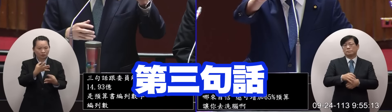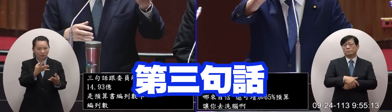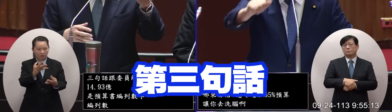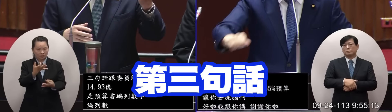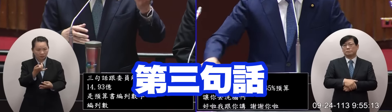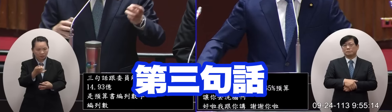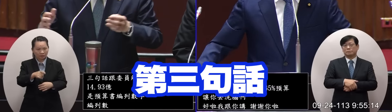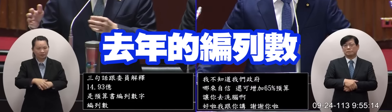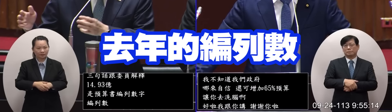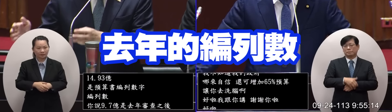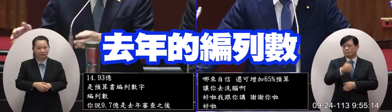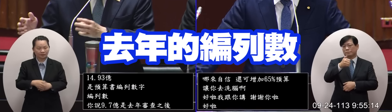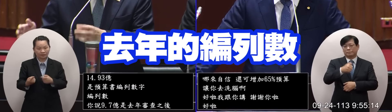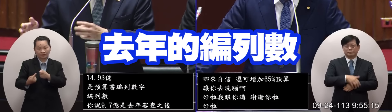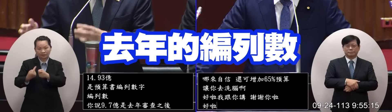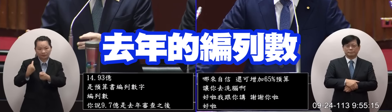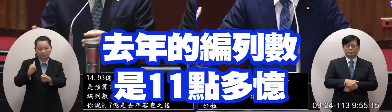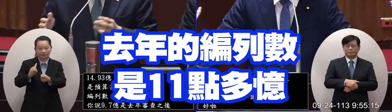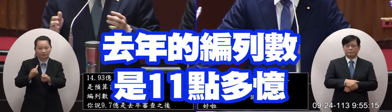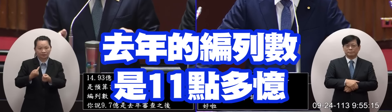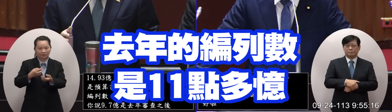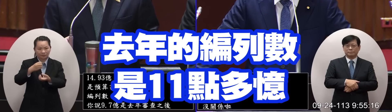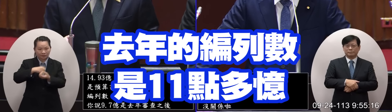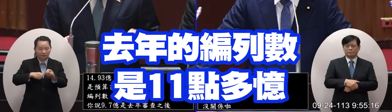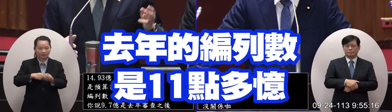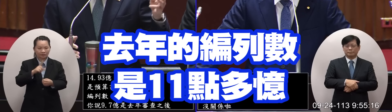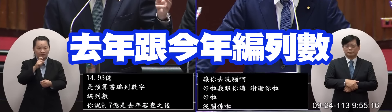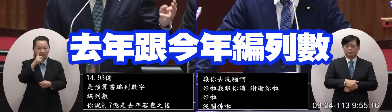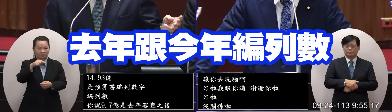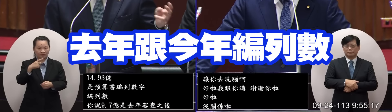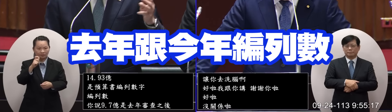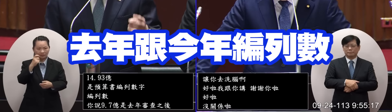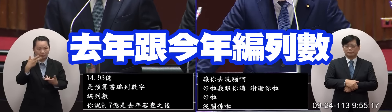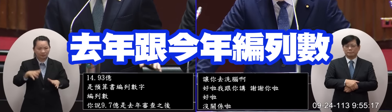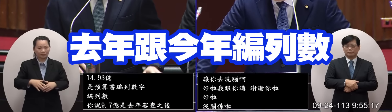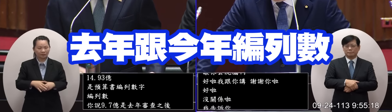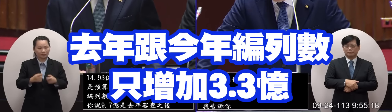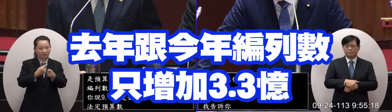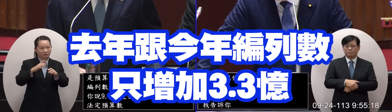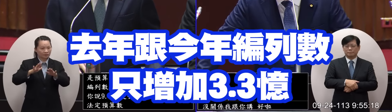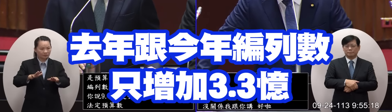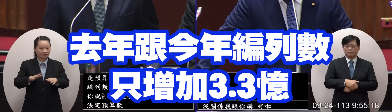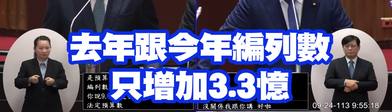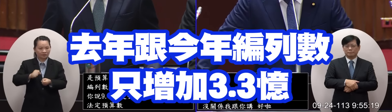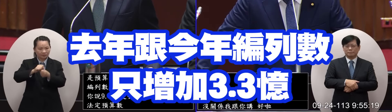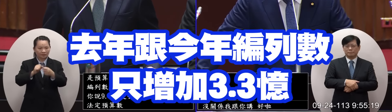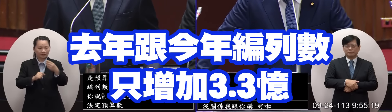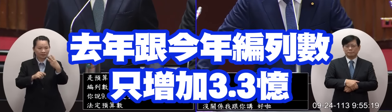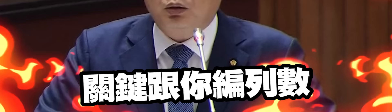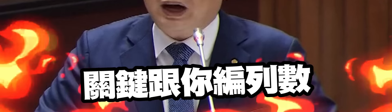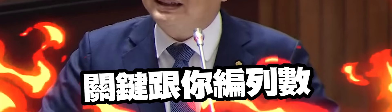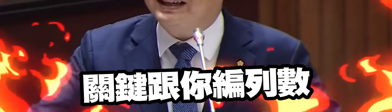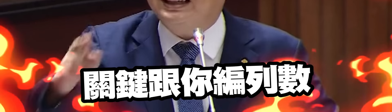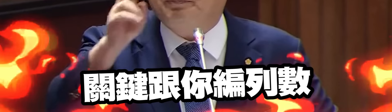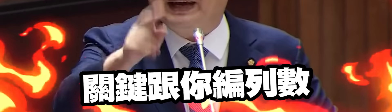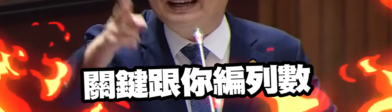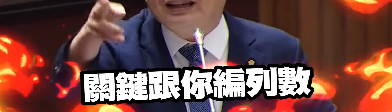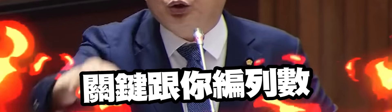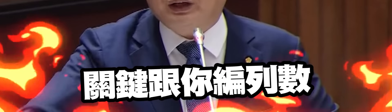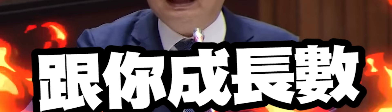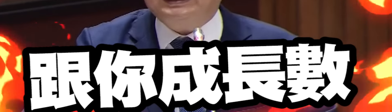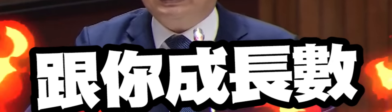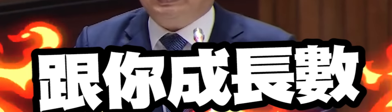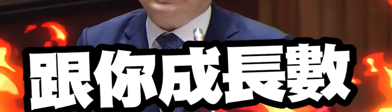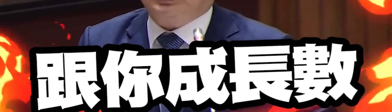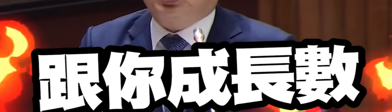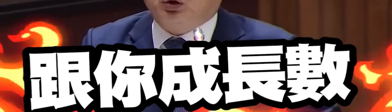我跟你讲好了，谢谢。 去年的编列数是11.多亿。去年跟今年的编列数只增加3.3亿， 关键跟你编列